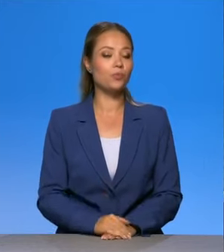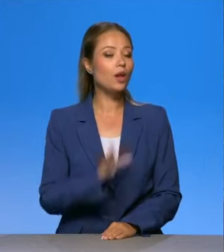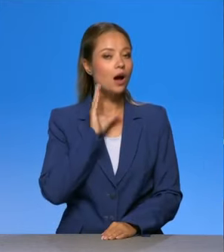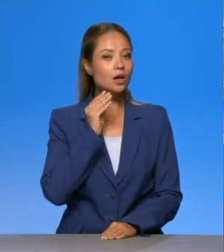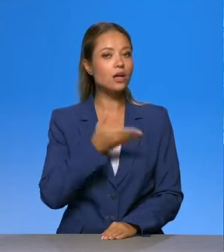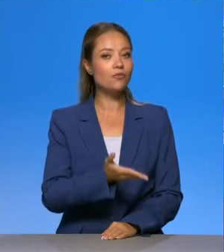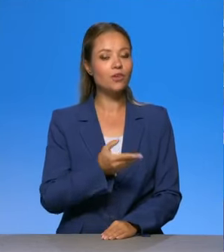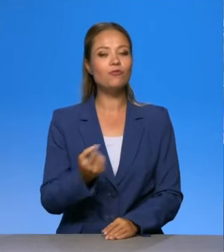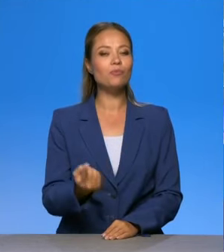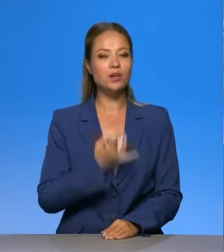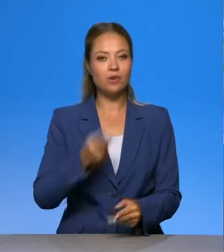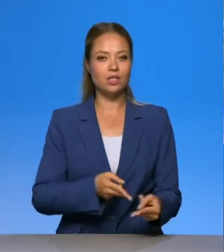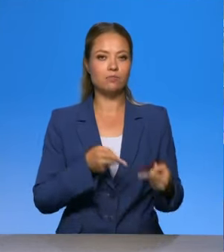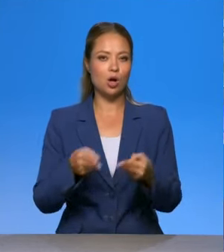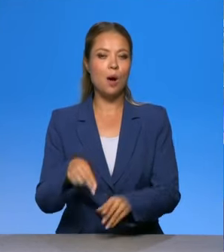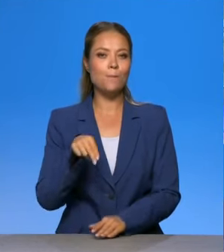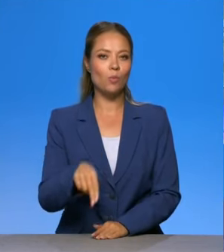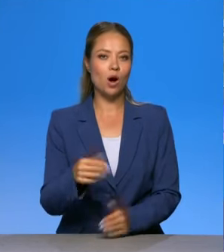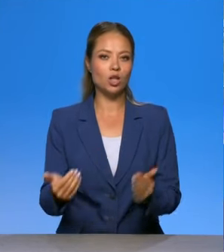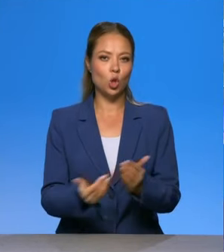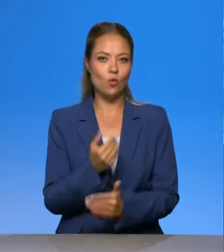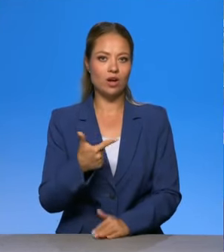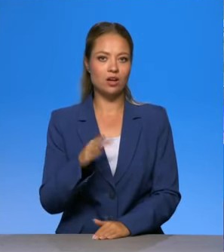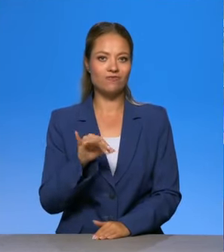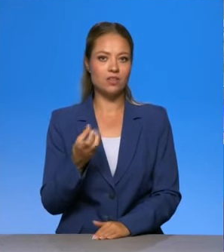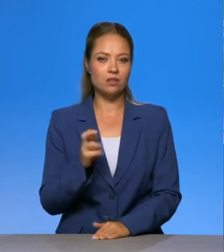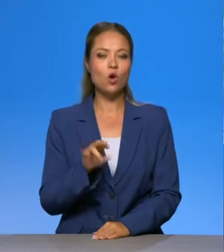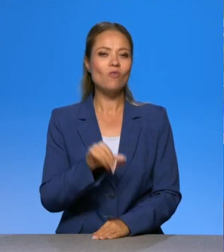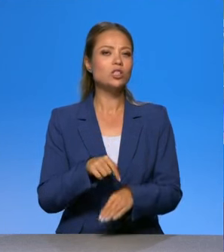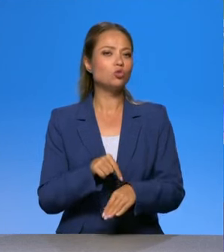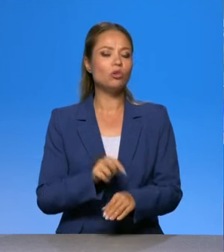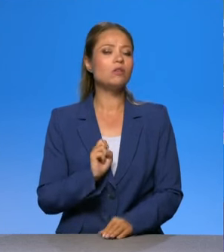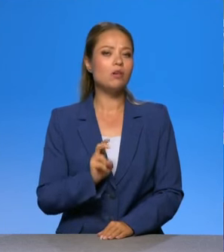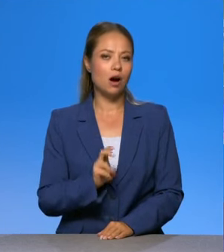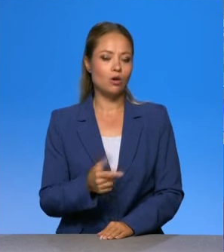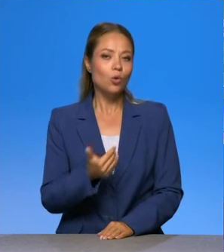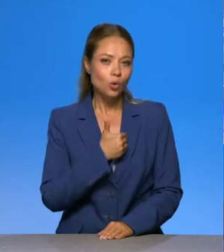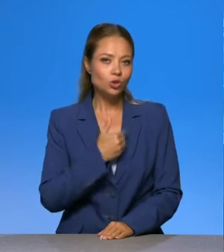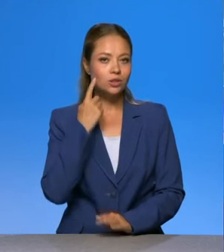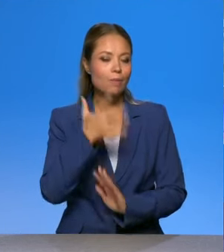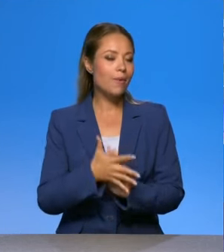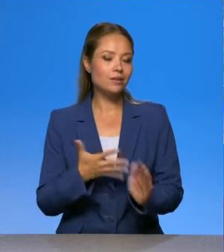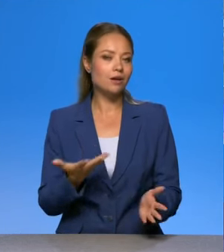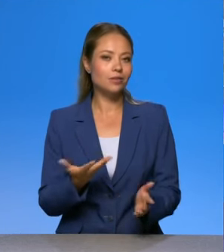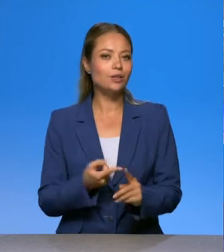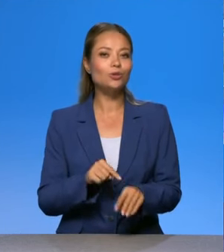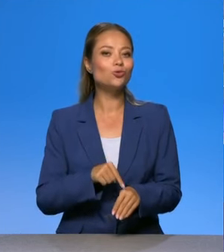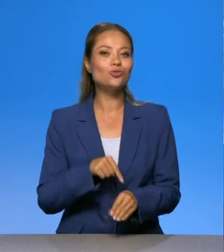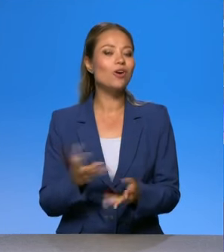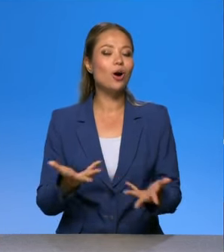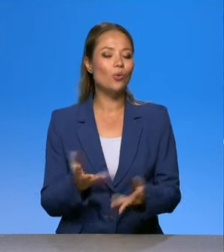попали, какое вообще ощущение было? Вот просто хочется понять вообще, что это за... Вы знаете,